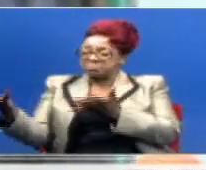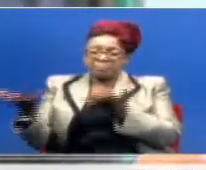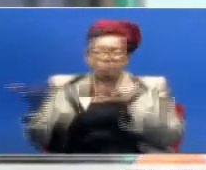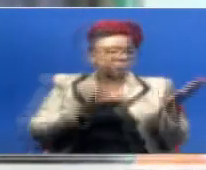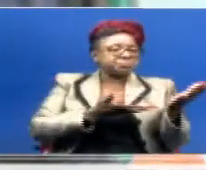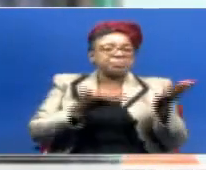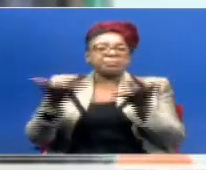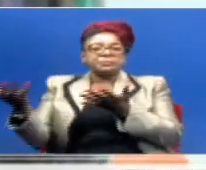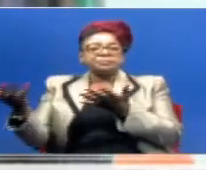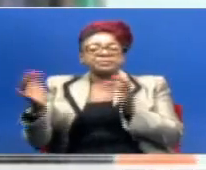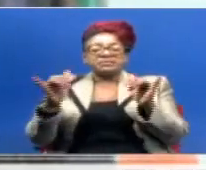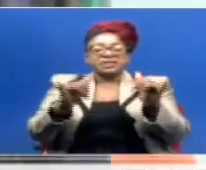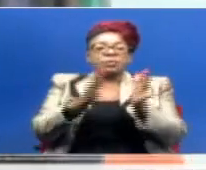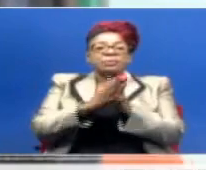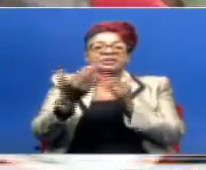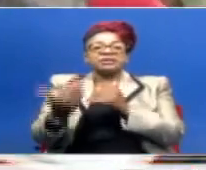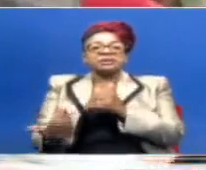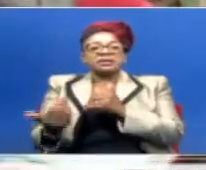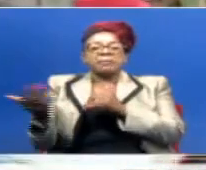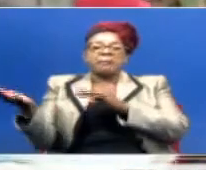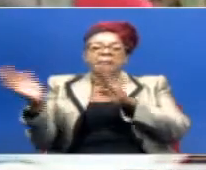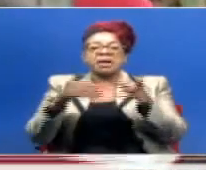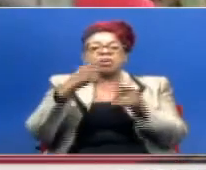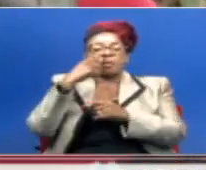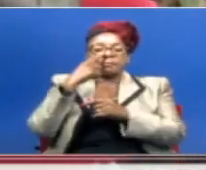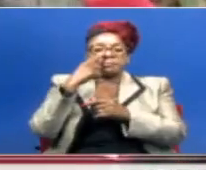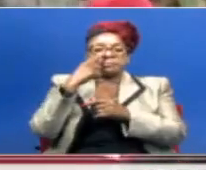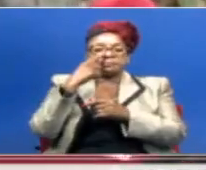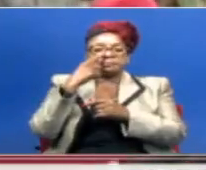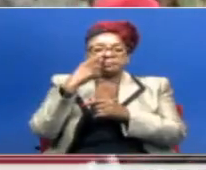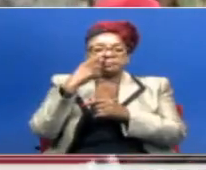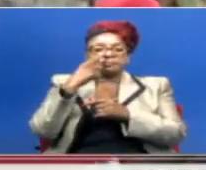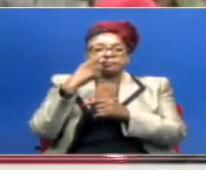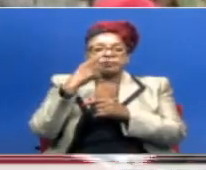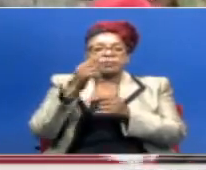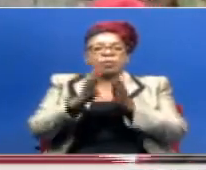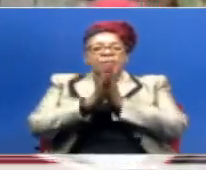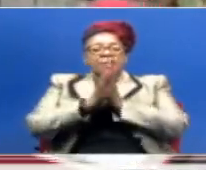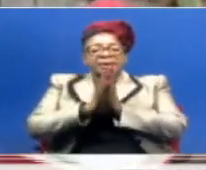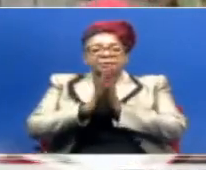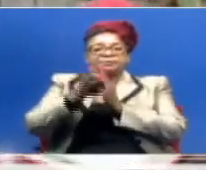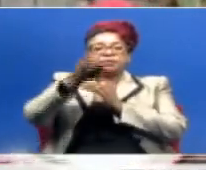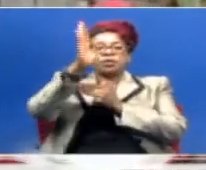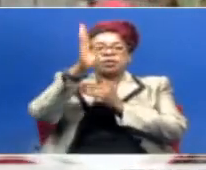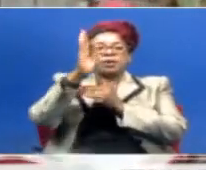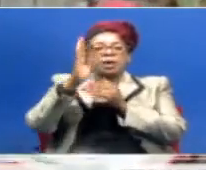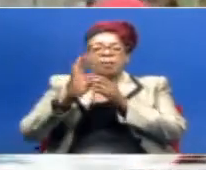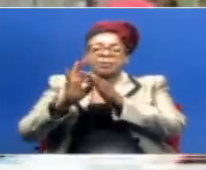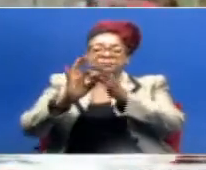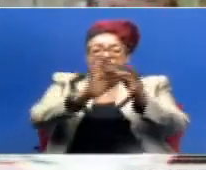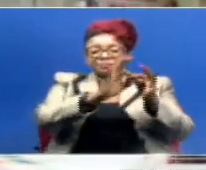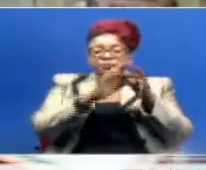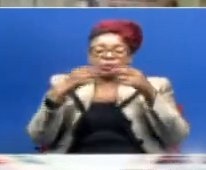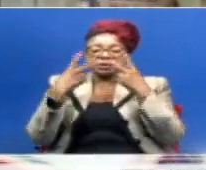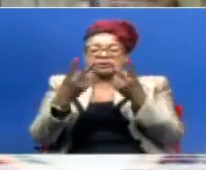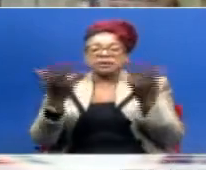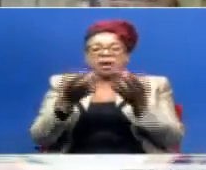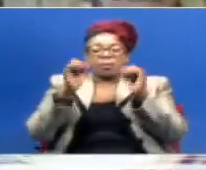Nimekaa na mtoto nikarudi na yeye nyumbani. Lakini saa hizi wacha tuombe Mungu, tushikane pamoja, tuone vile tunasaidia